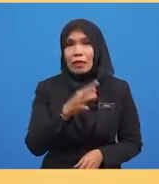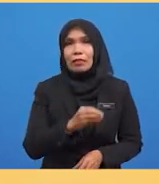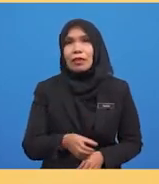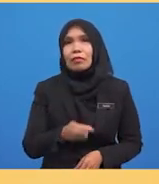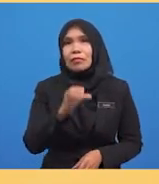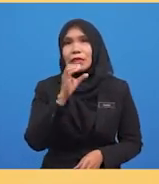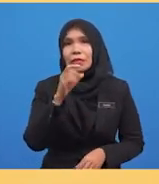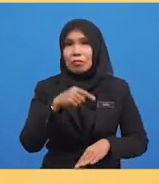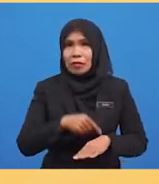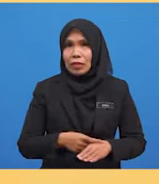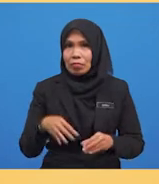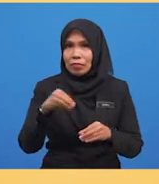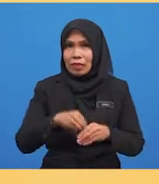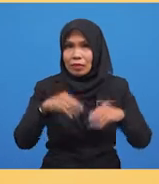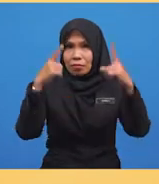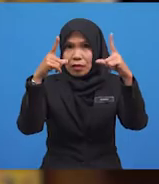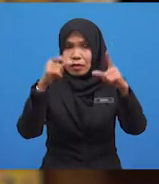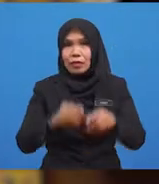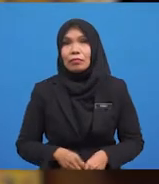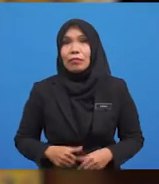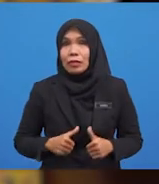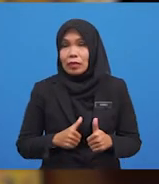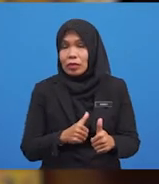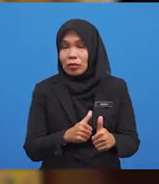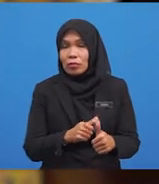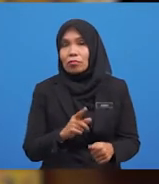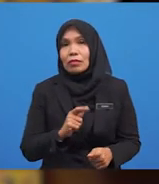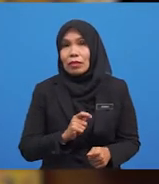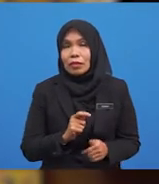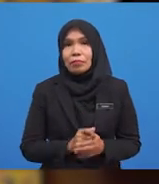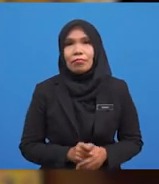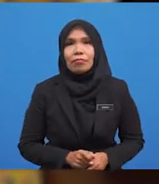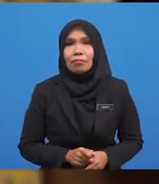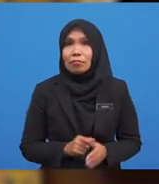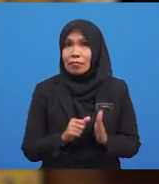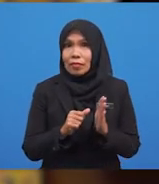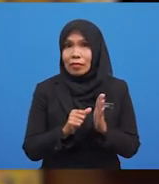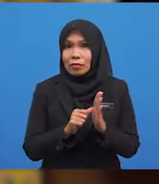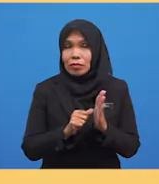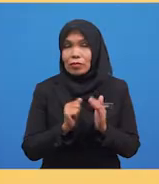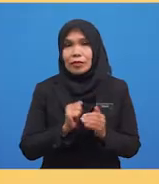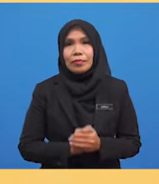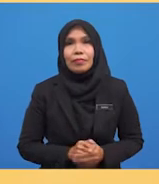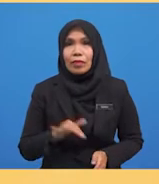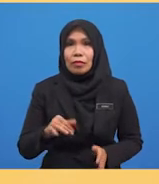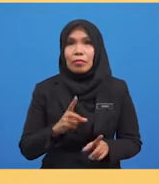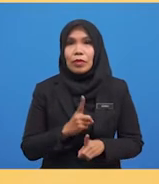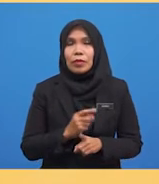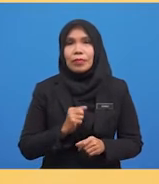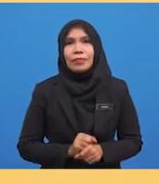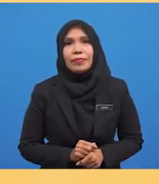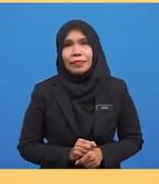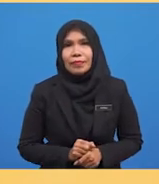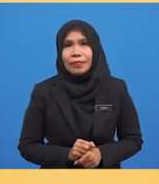didikan generasi terdahulu. Seterusnya, kita akan melihat pula aspek persoalan